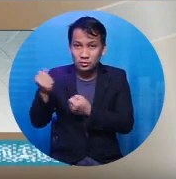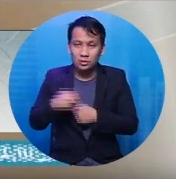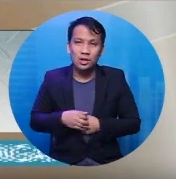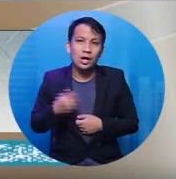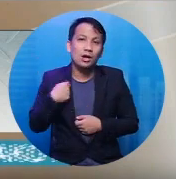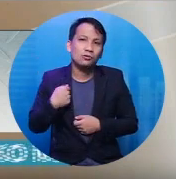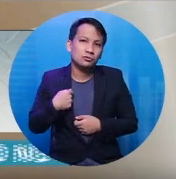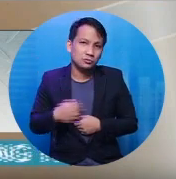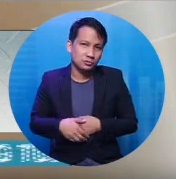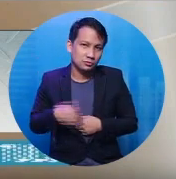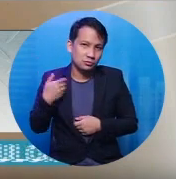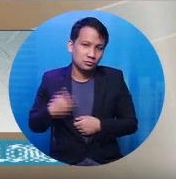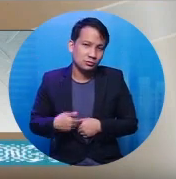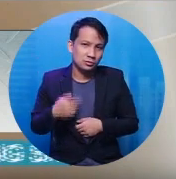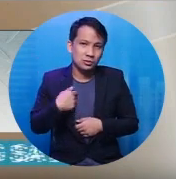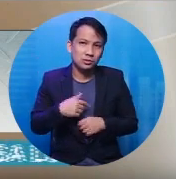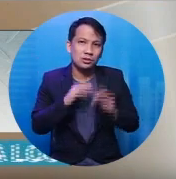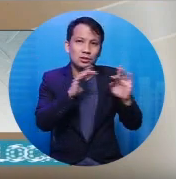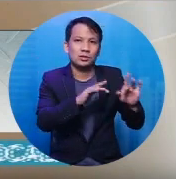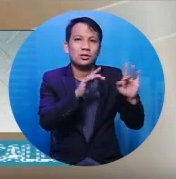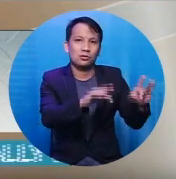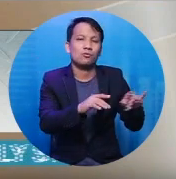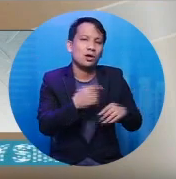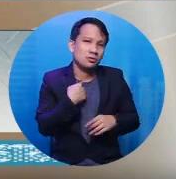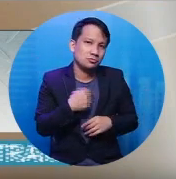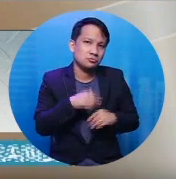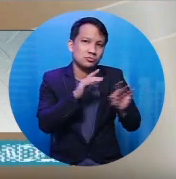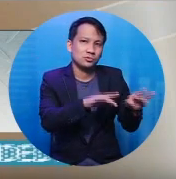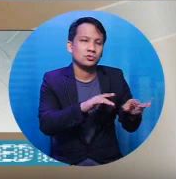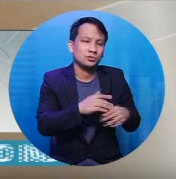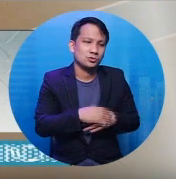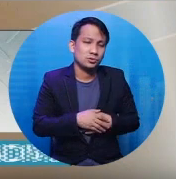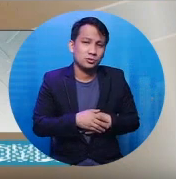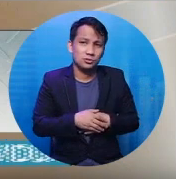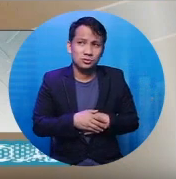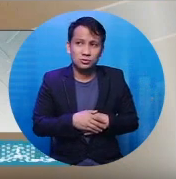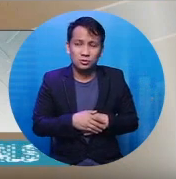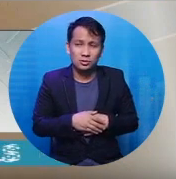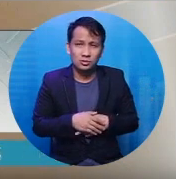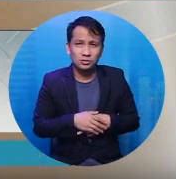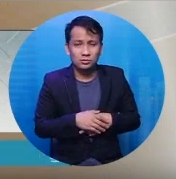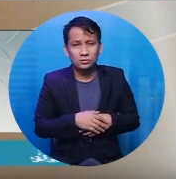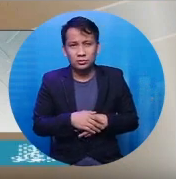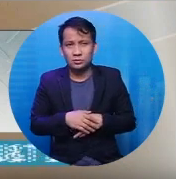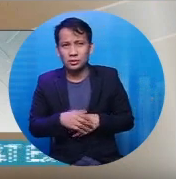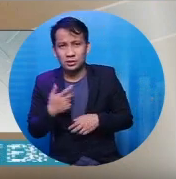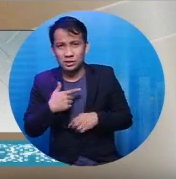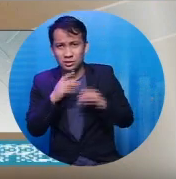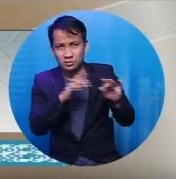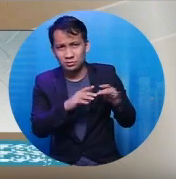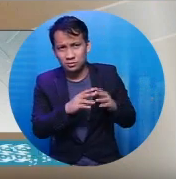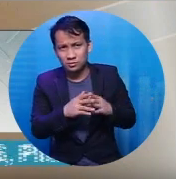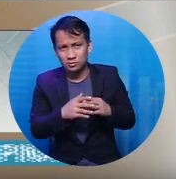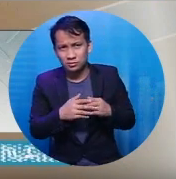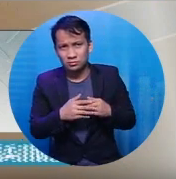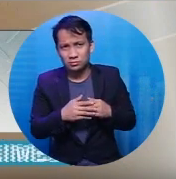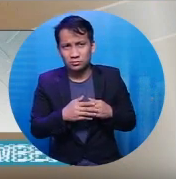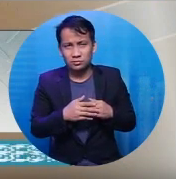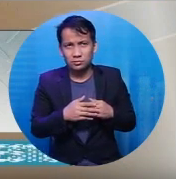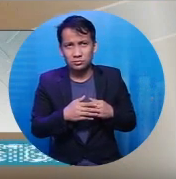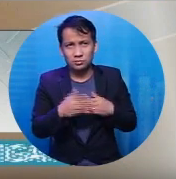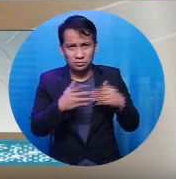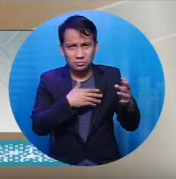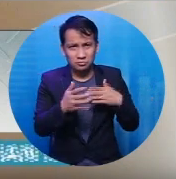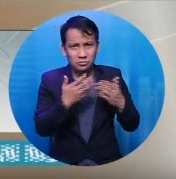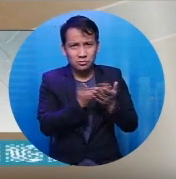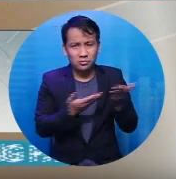Ako, idol. Kasi naawa ako sa kanya, idol, kasi ang akala ko naman, idol, na siya na talaga ang matuluyan ko, idol. Kasi sabi ko sa kanya, tanggap mo ba yung